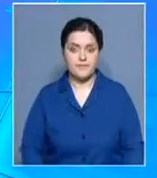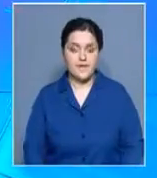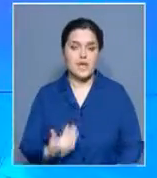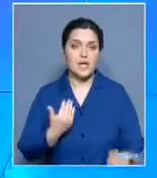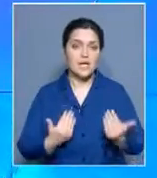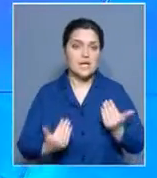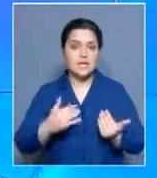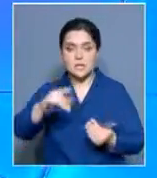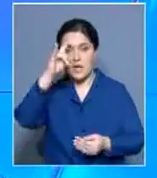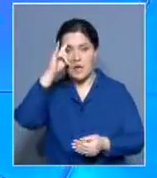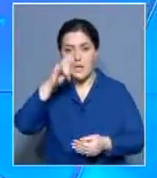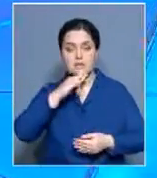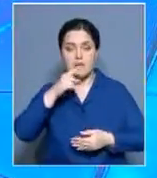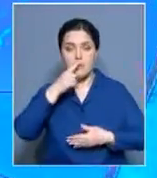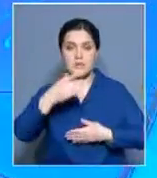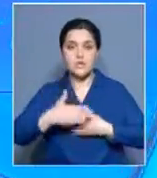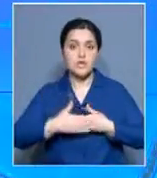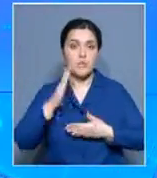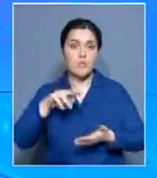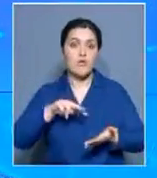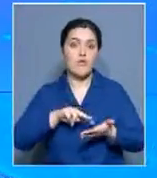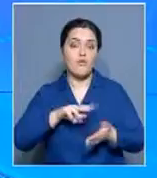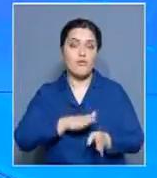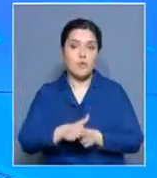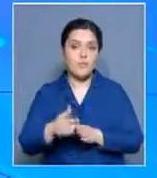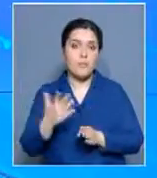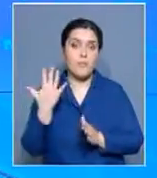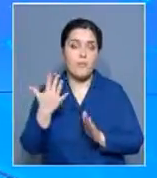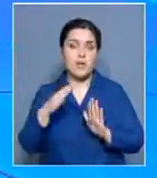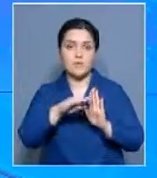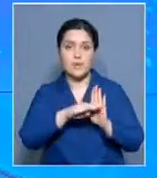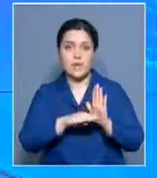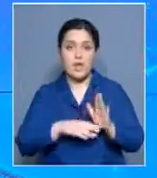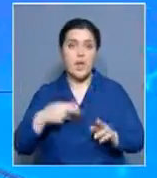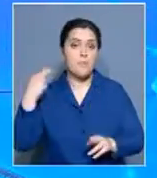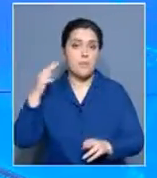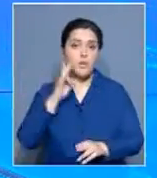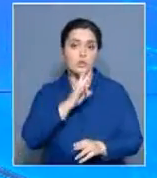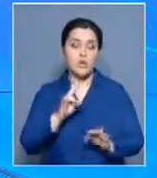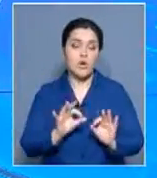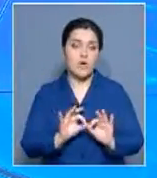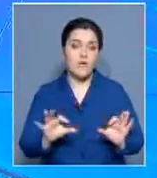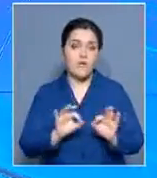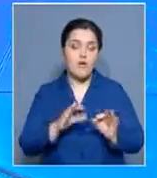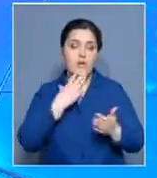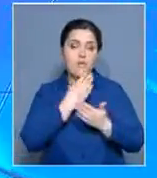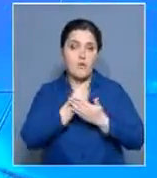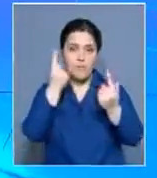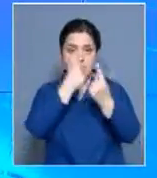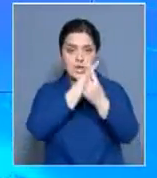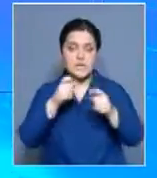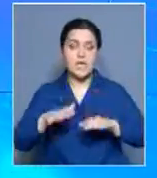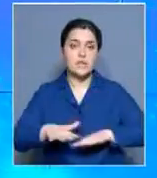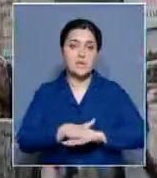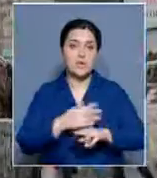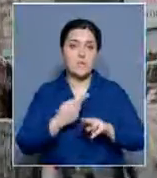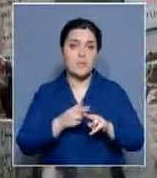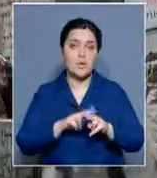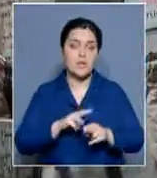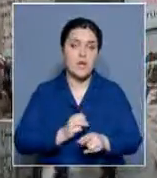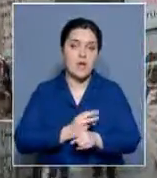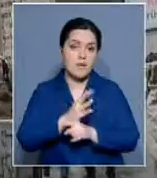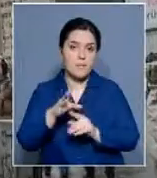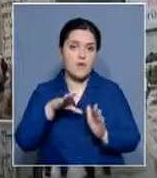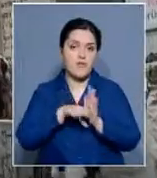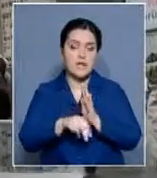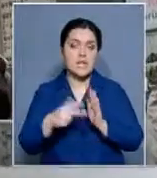Если Казахстан в ближайшем будущем выполнит все 5 приоритетов, о которых президент Нурсултан Назарбаев говорил в своем послании народу, это обеспечит стране вхождение в